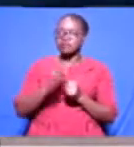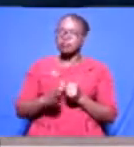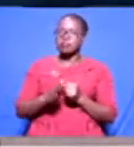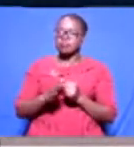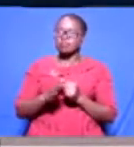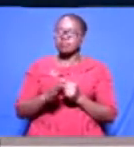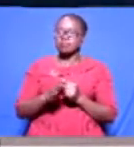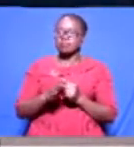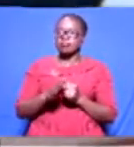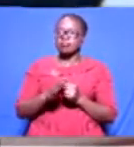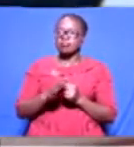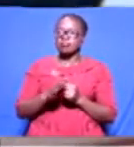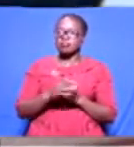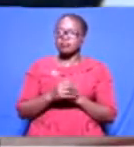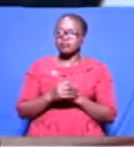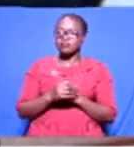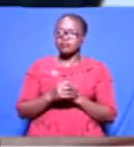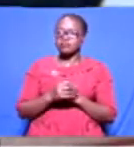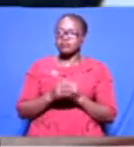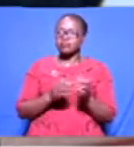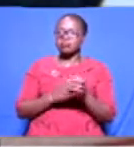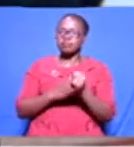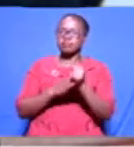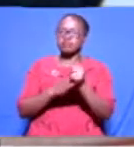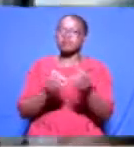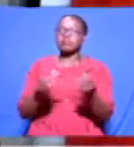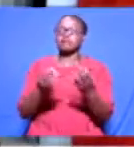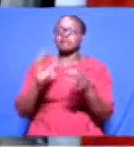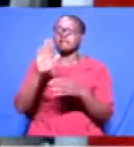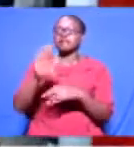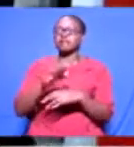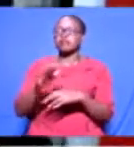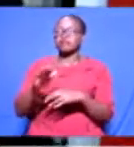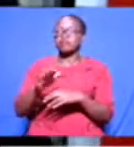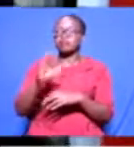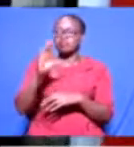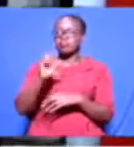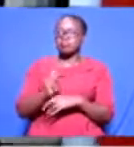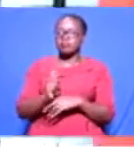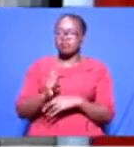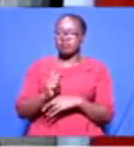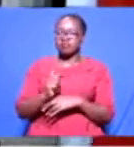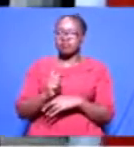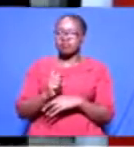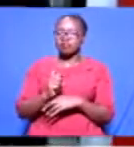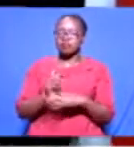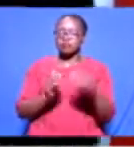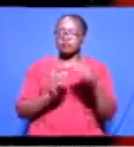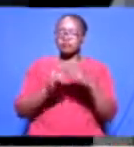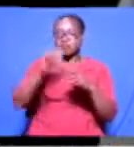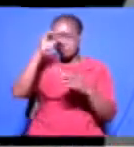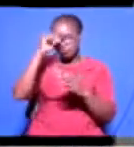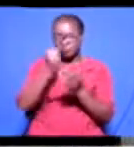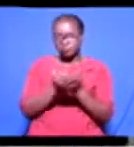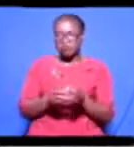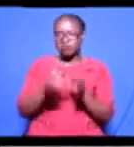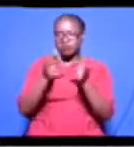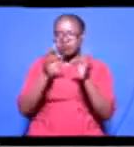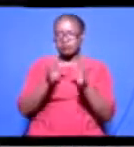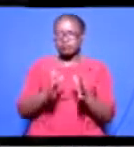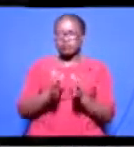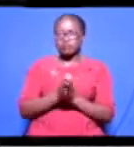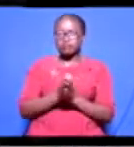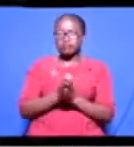mawili, viongozi wa walio wengi bungeni, mawaziri, maafisa wa ngazi za juu serikalini, wale wenye ushawishi